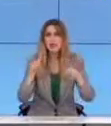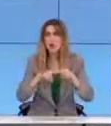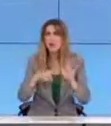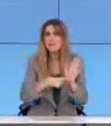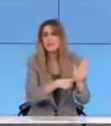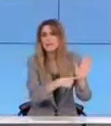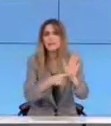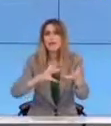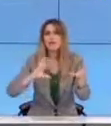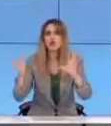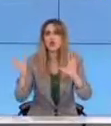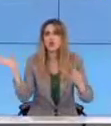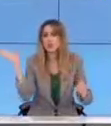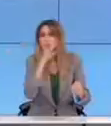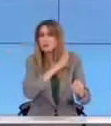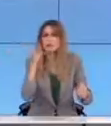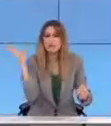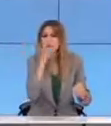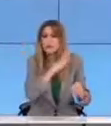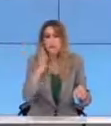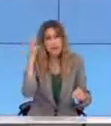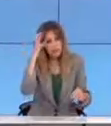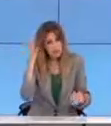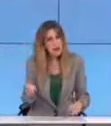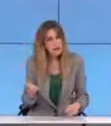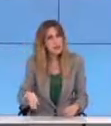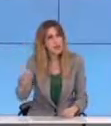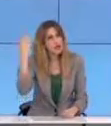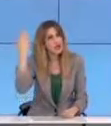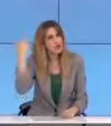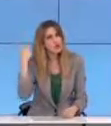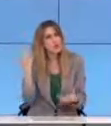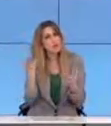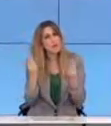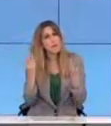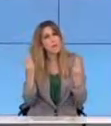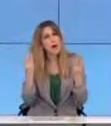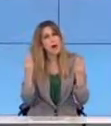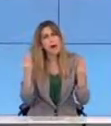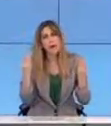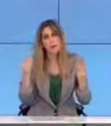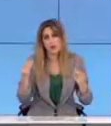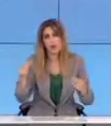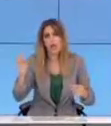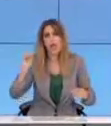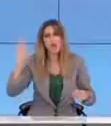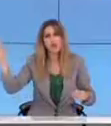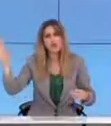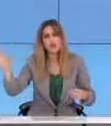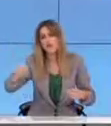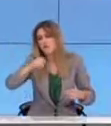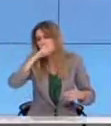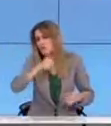χώρας διεθνώς, όπου τότε, αν θυμάστε, υπήρχαν πολλοί κήρυκες της λιτότητας και